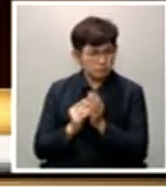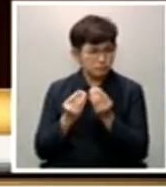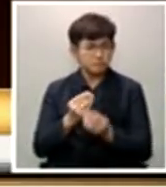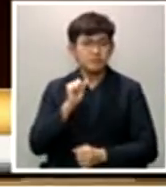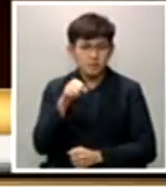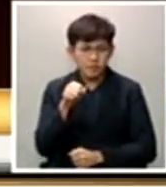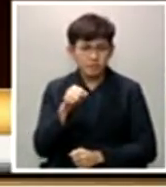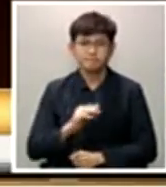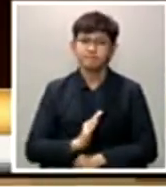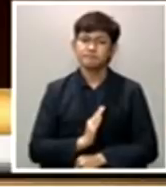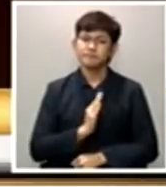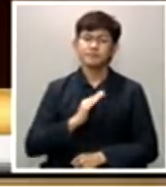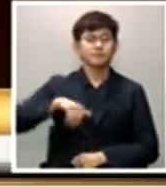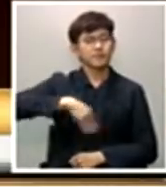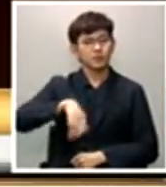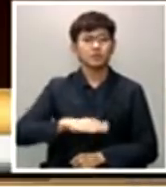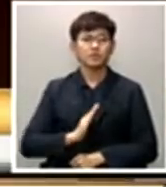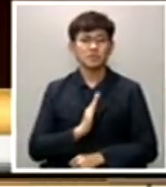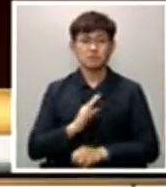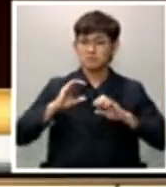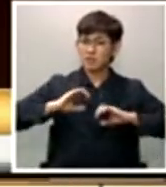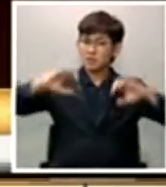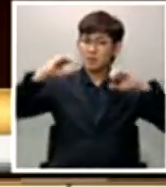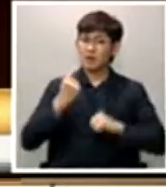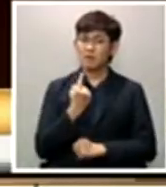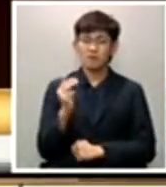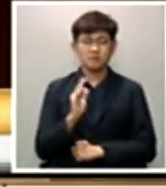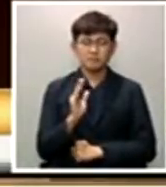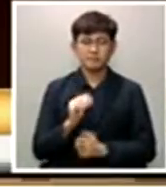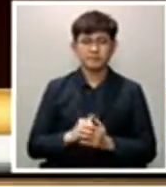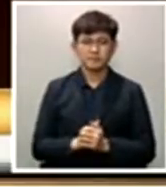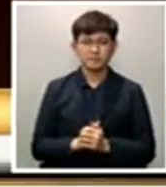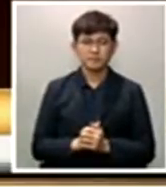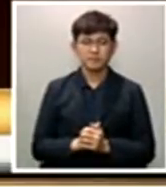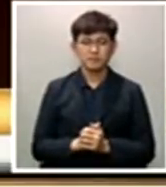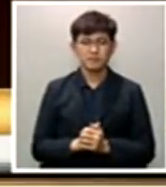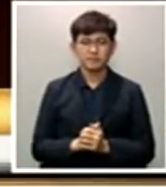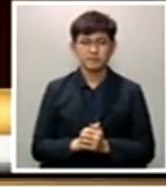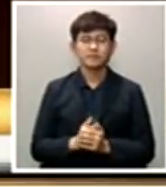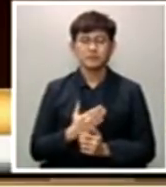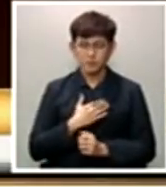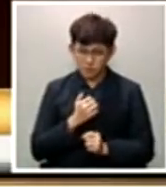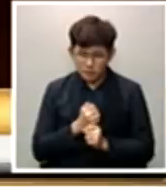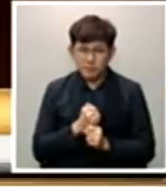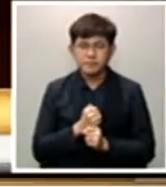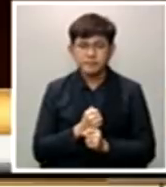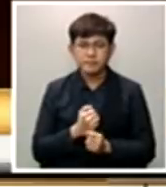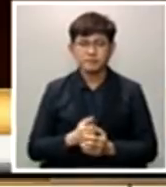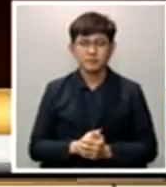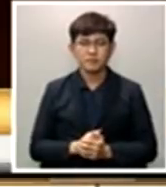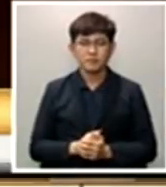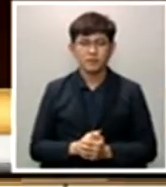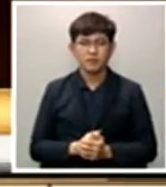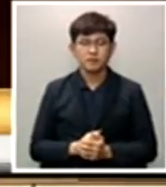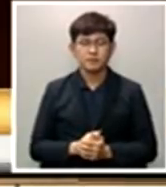หมผมว่านั้นเป็นเกียรติสำหรับทุกคนเลยนะครับไม่ใช่เฉพาะรัฐบาลอย่างเดียวนี่คือสิ่งที่มันเกิดขึ้นแล้วสิ่งเหล่